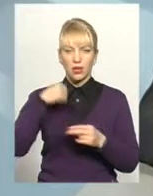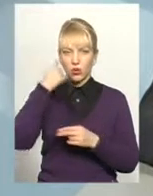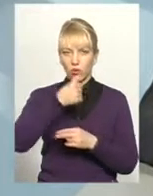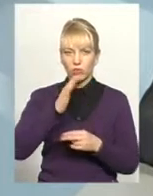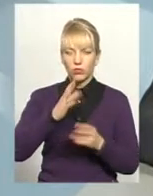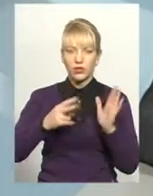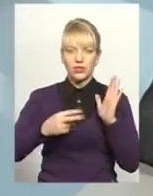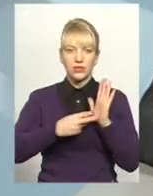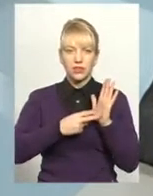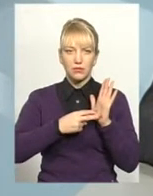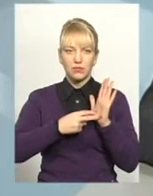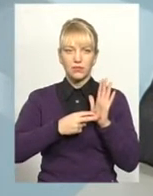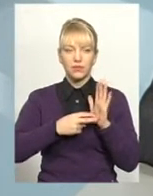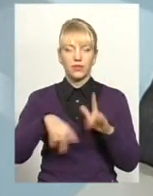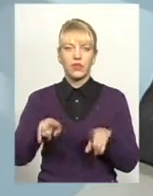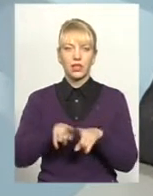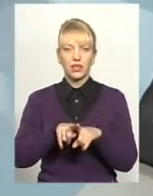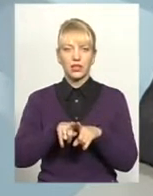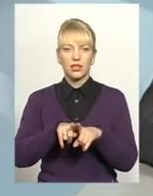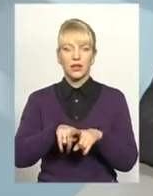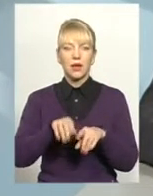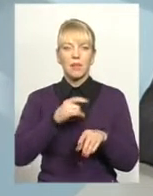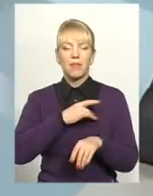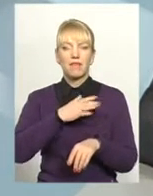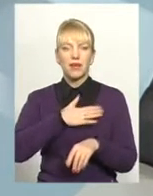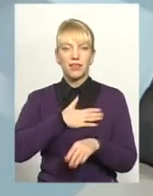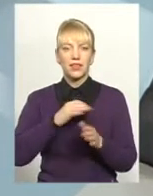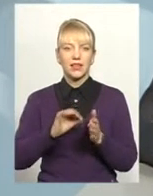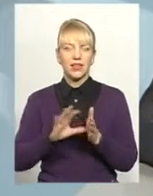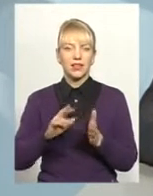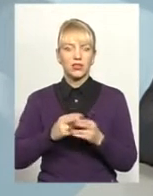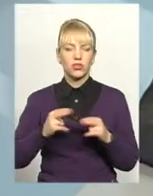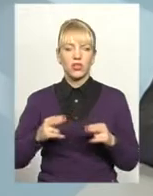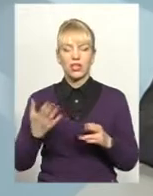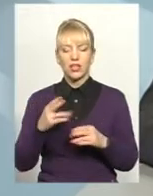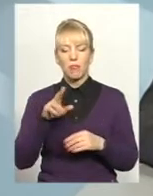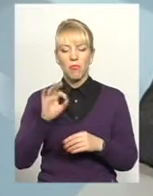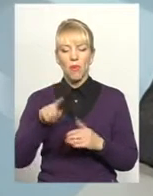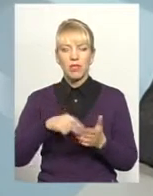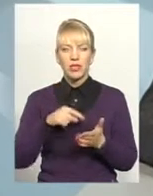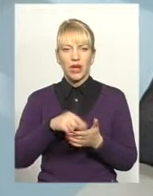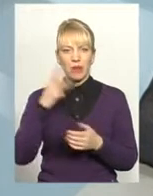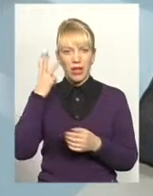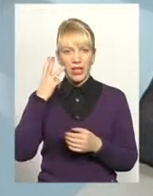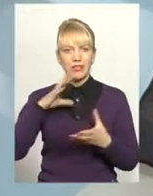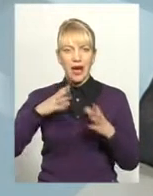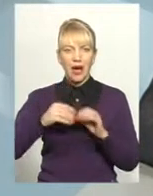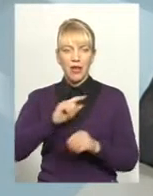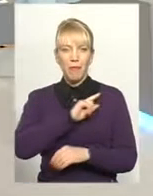7 таких приватних електростанцій, тільки по місту Хмельницькому з загальною потужністю